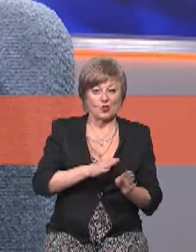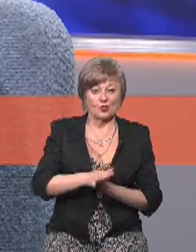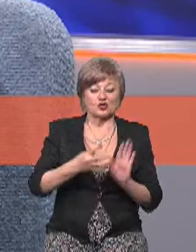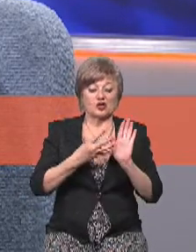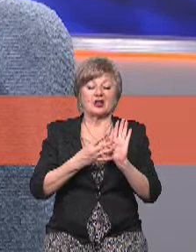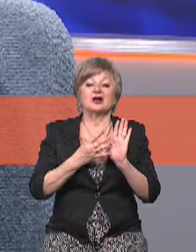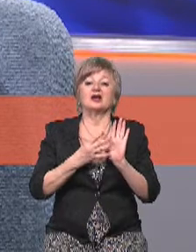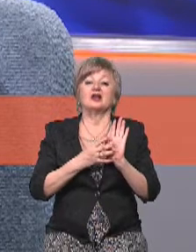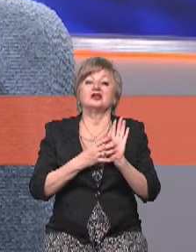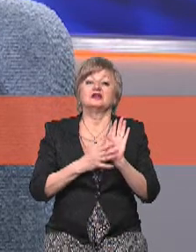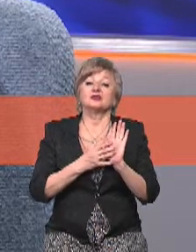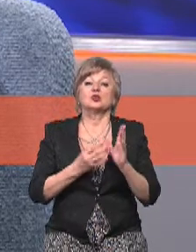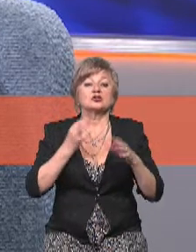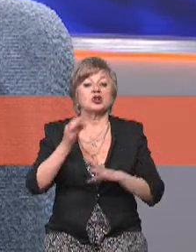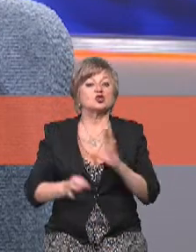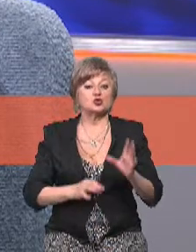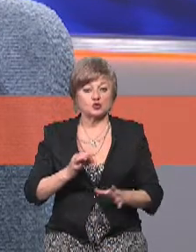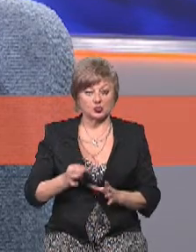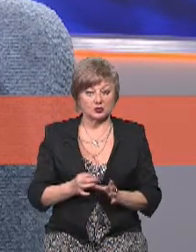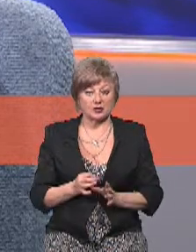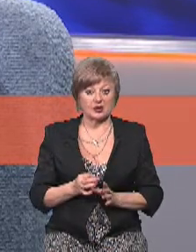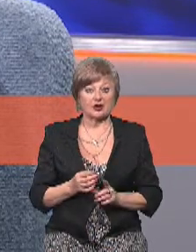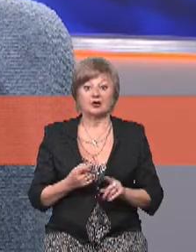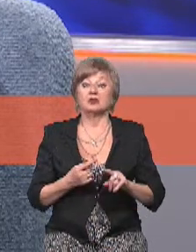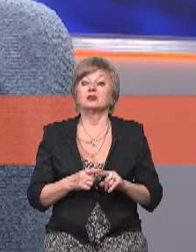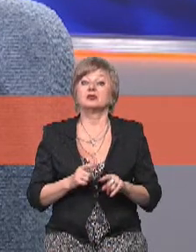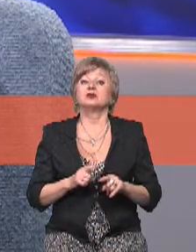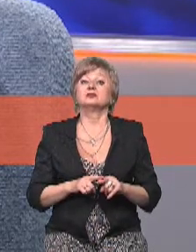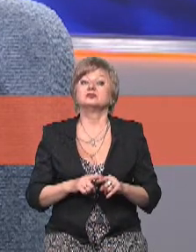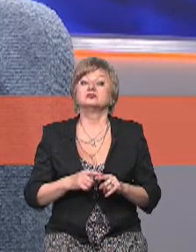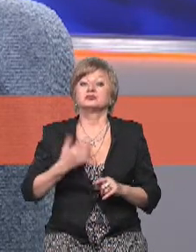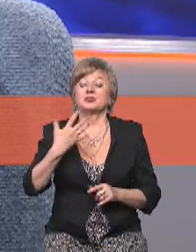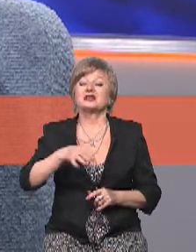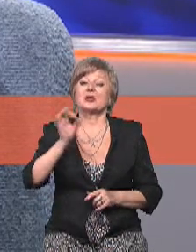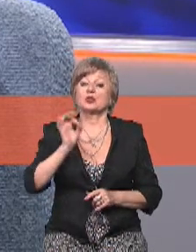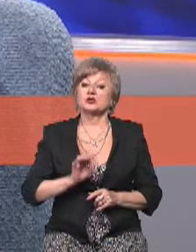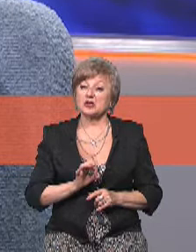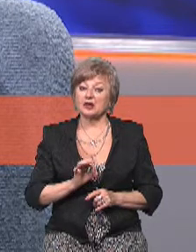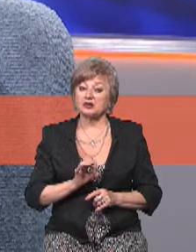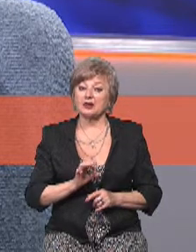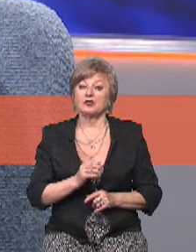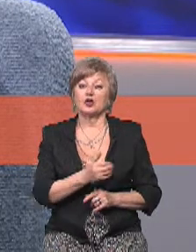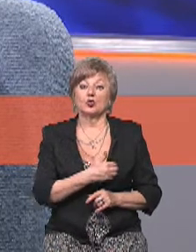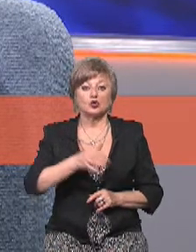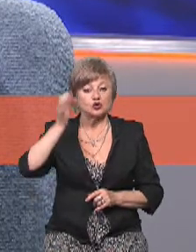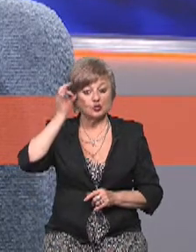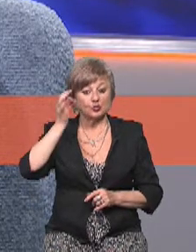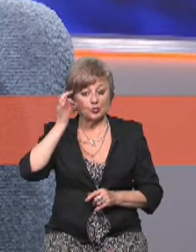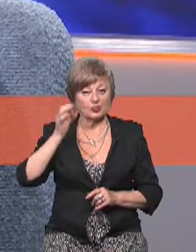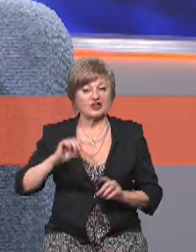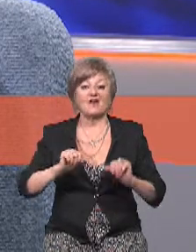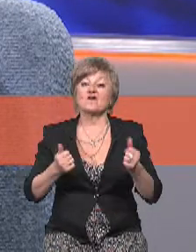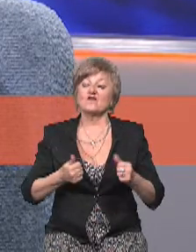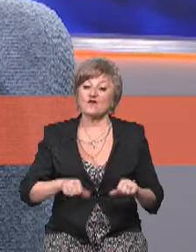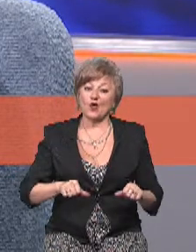діб. Пільга передбачала додатковий коефіцієнт 0,5, тобто знижку на розмитнення 50%. Хочу нагадати формулу